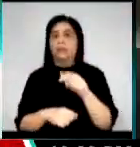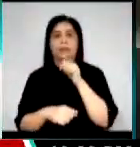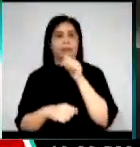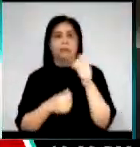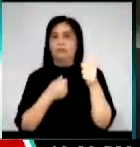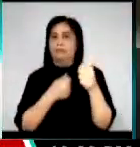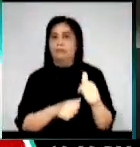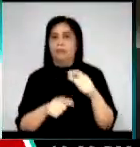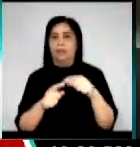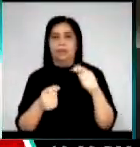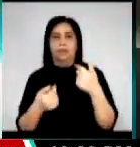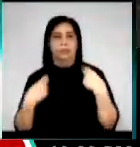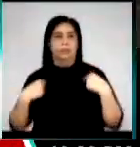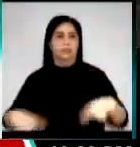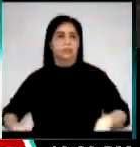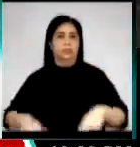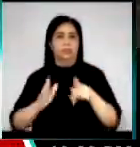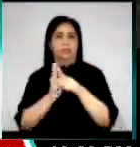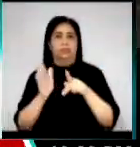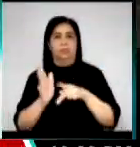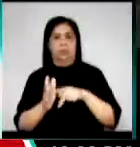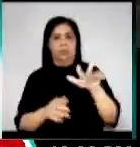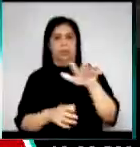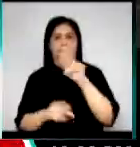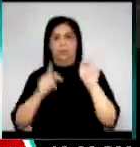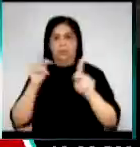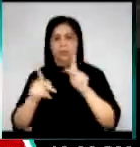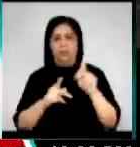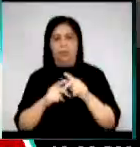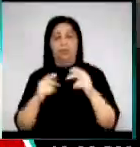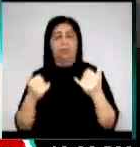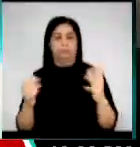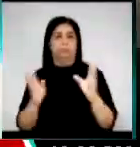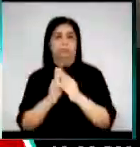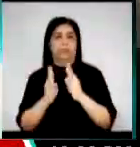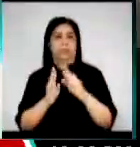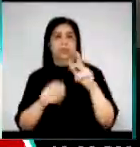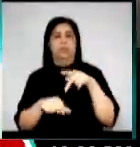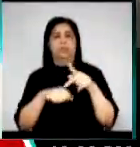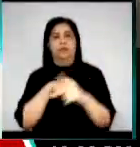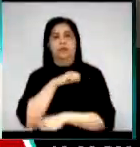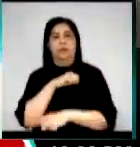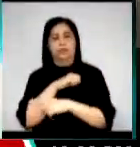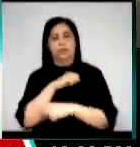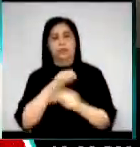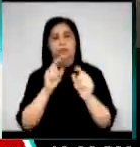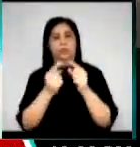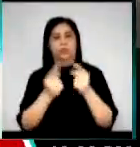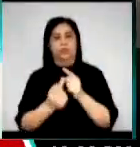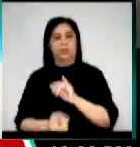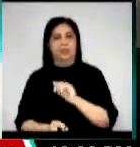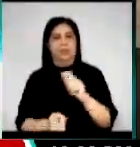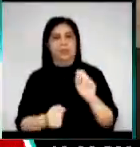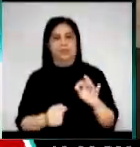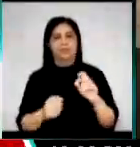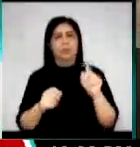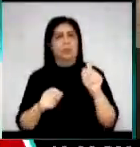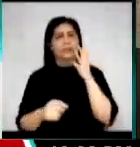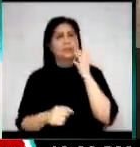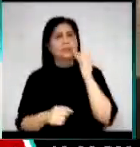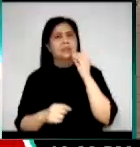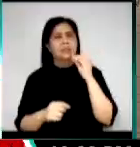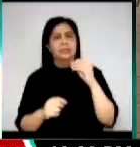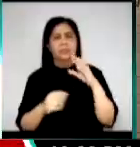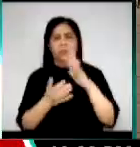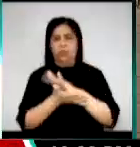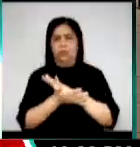minimum health protocols ng publiko. Magpupulong na raw ang Provincial Interagency Task Force tungkol sa nararanasang COVID surge sa